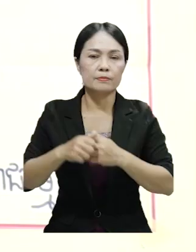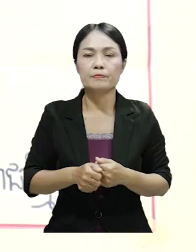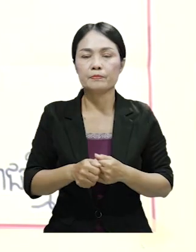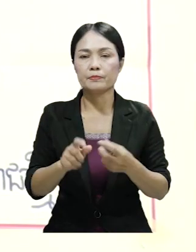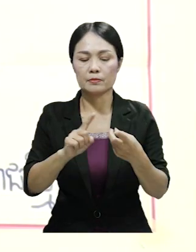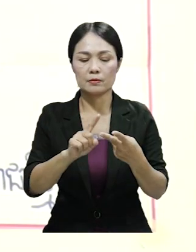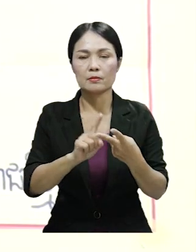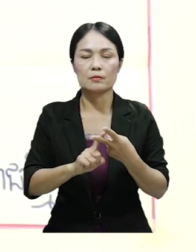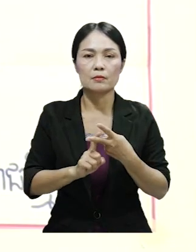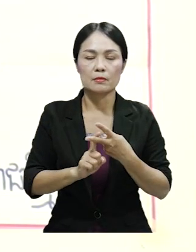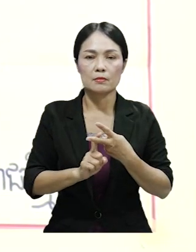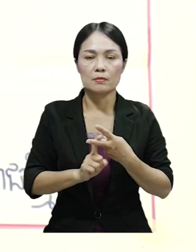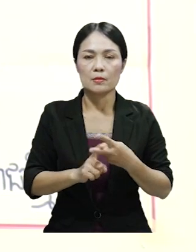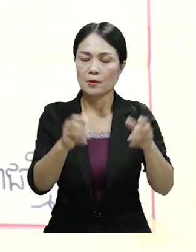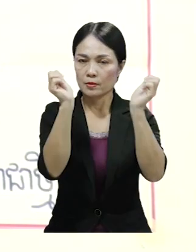គោះលើក្បាលទី 2